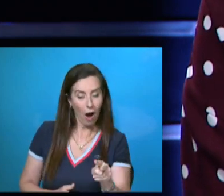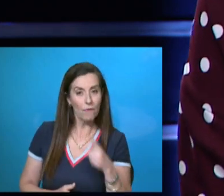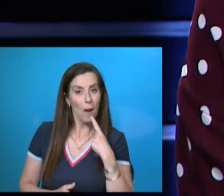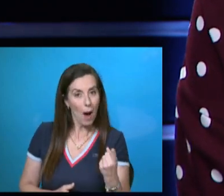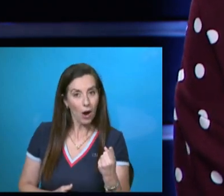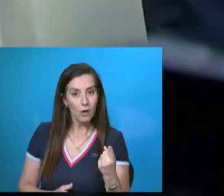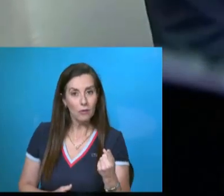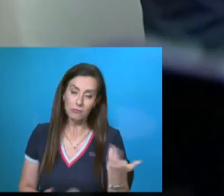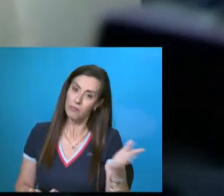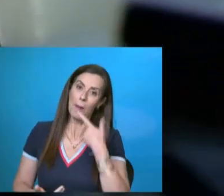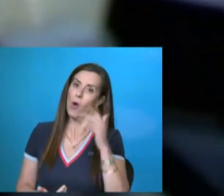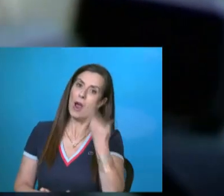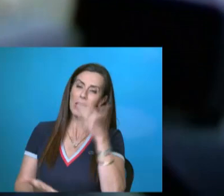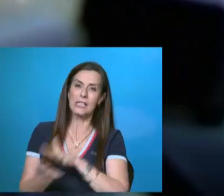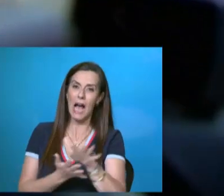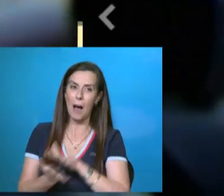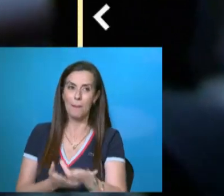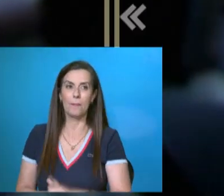וזרם.